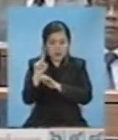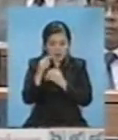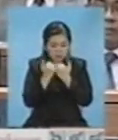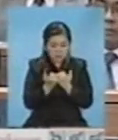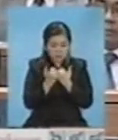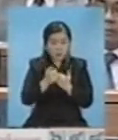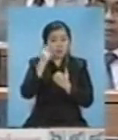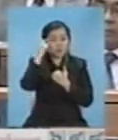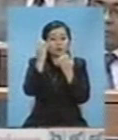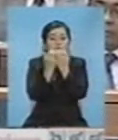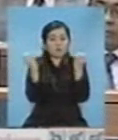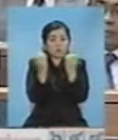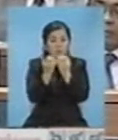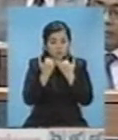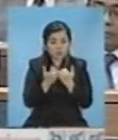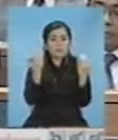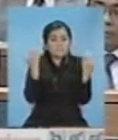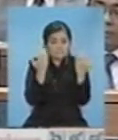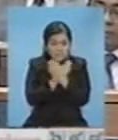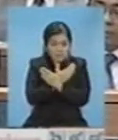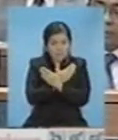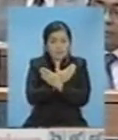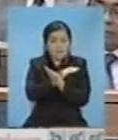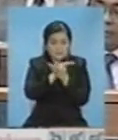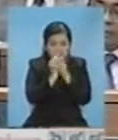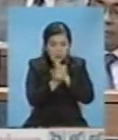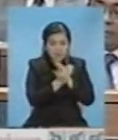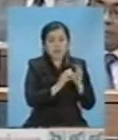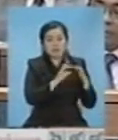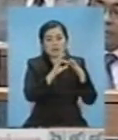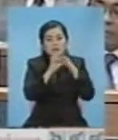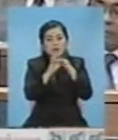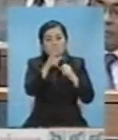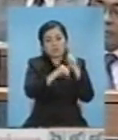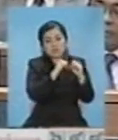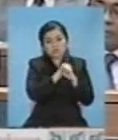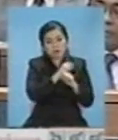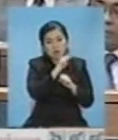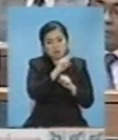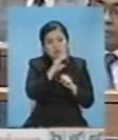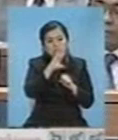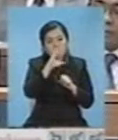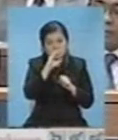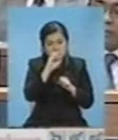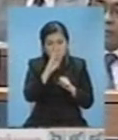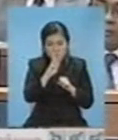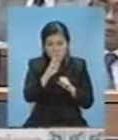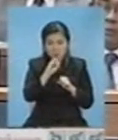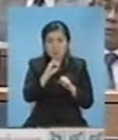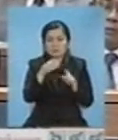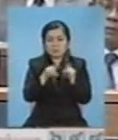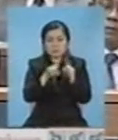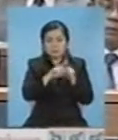จุบันได้ปรับปรุงพัฒนามาจากรัฐธรรมนูญปี40ได้ครบถ้วนสมบูรณ์ขึ้นยกตัวอย่างชัดเจนเช่น